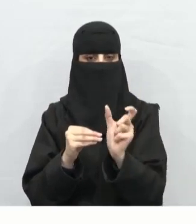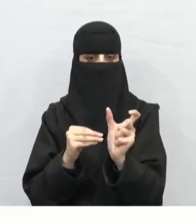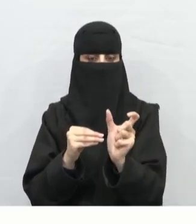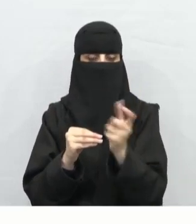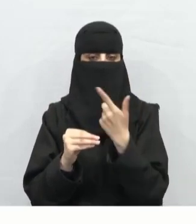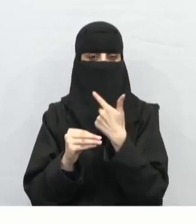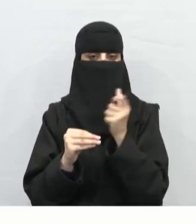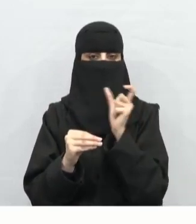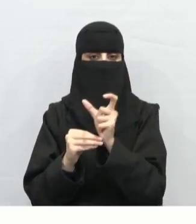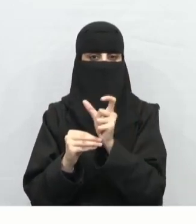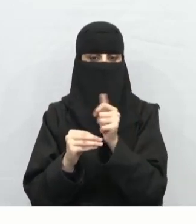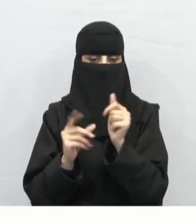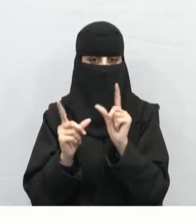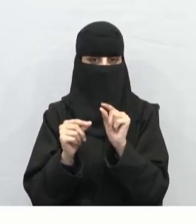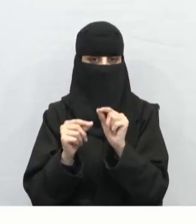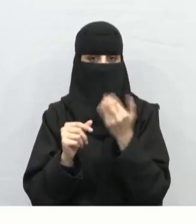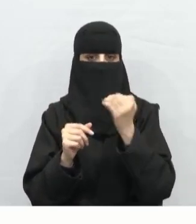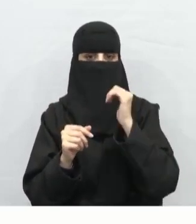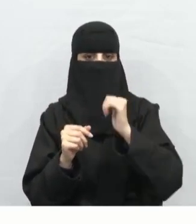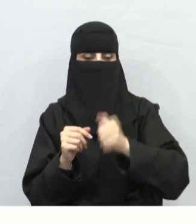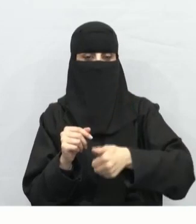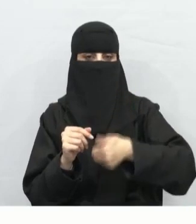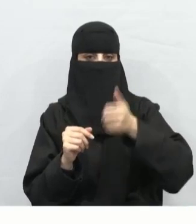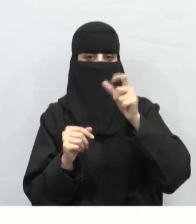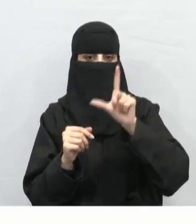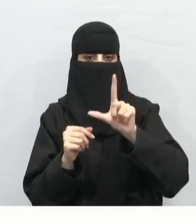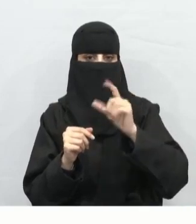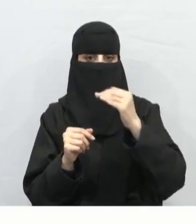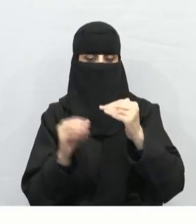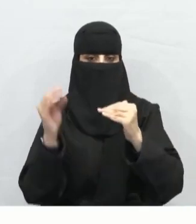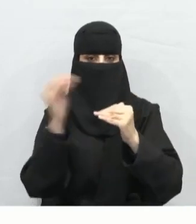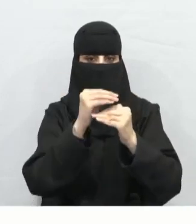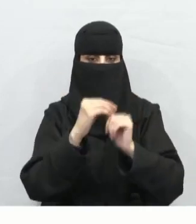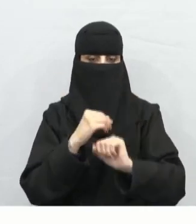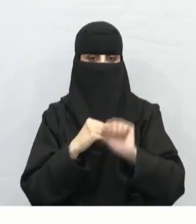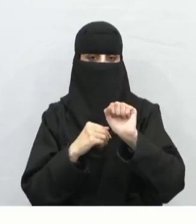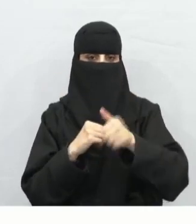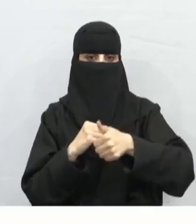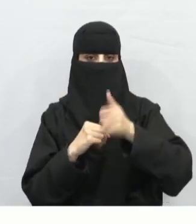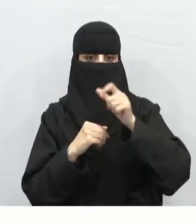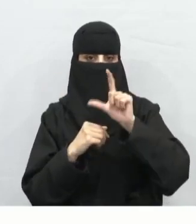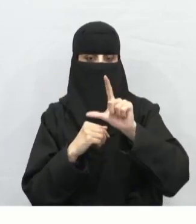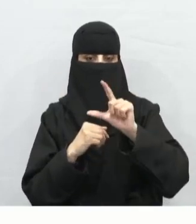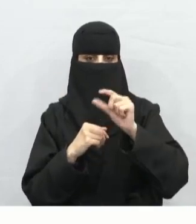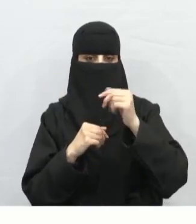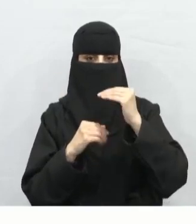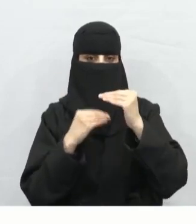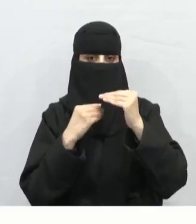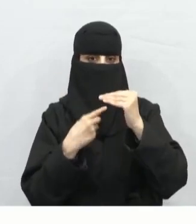الكسر هيا احسنتم صالحين وتنوين الفتح احسنتم